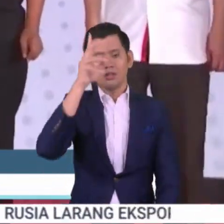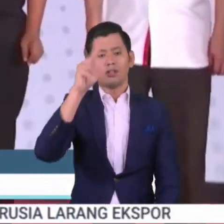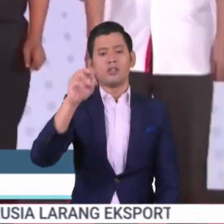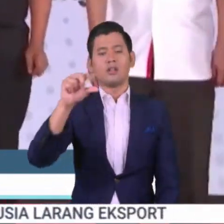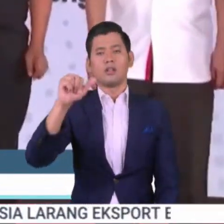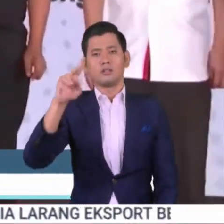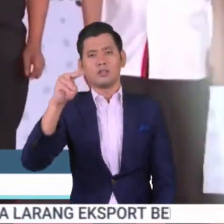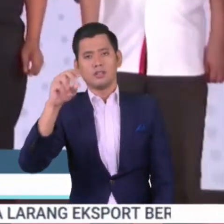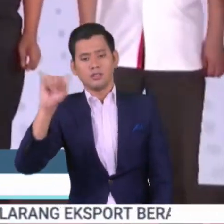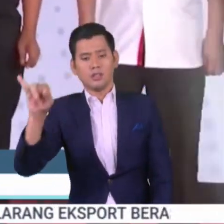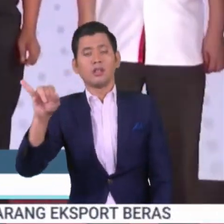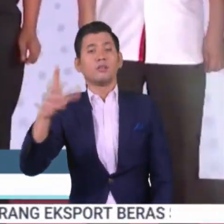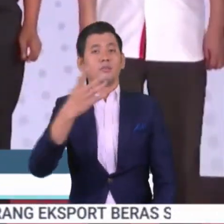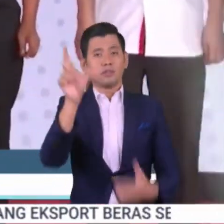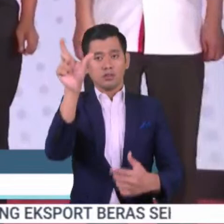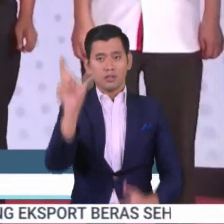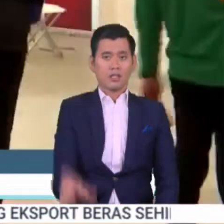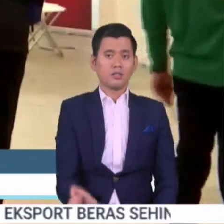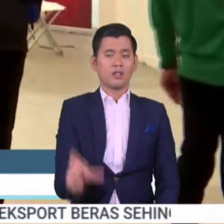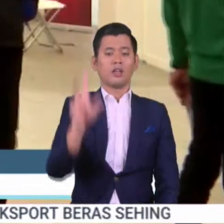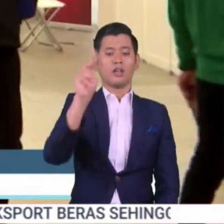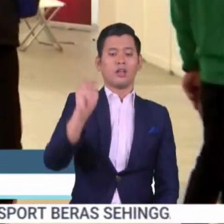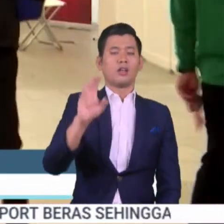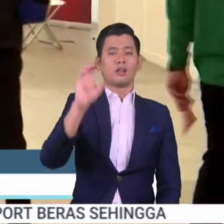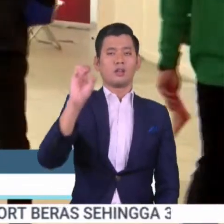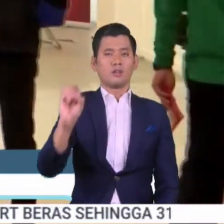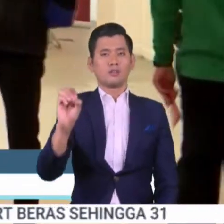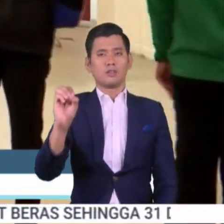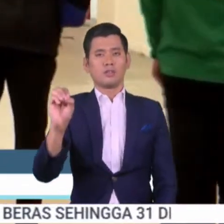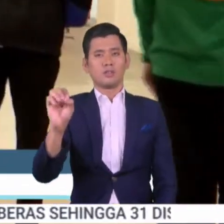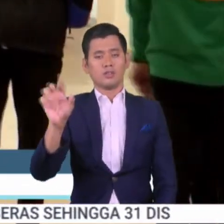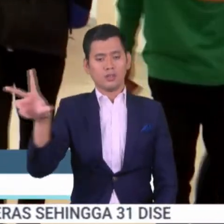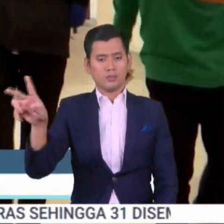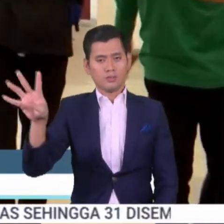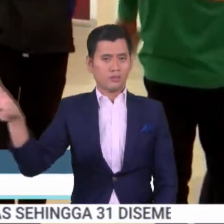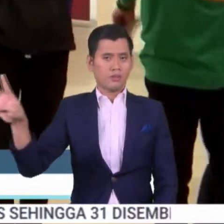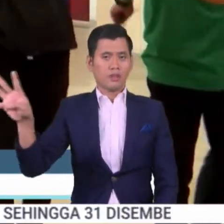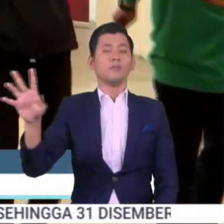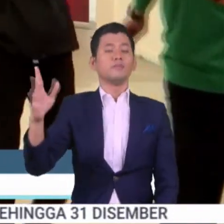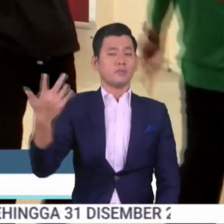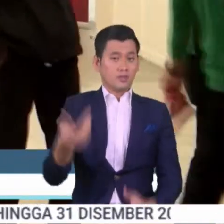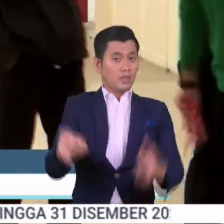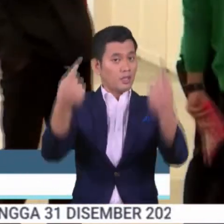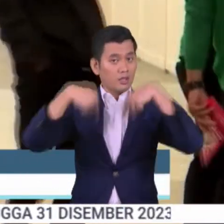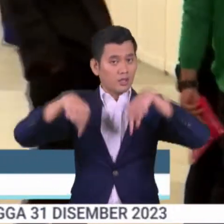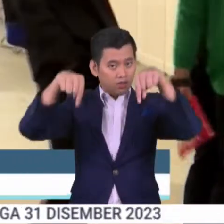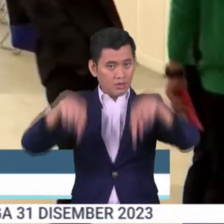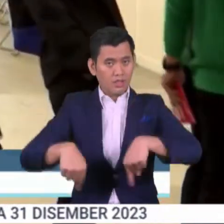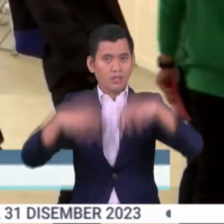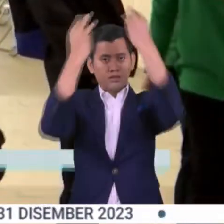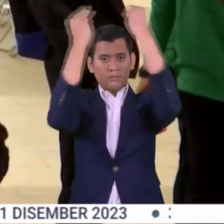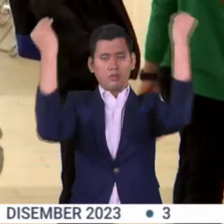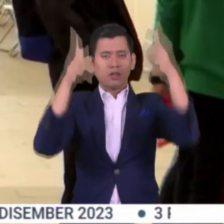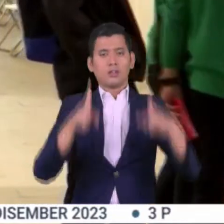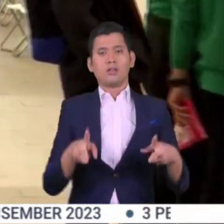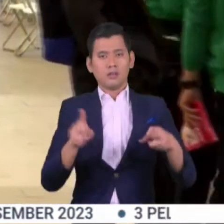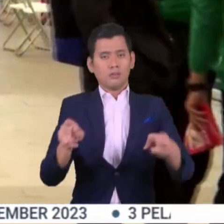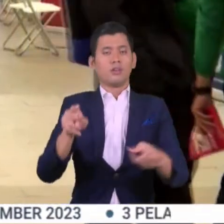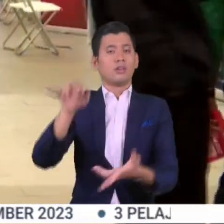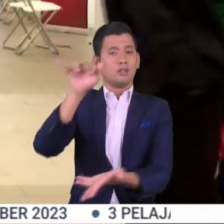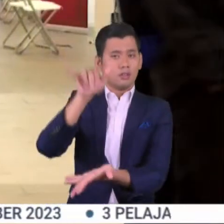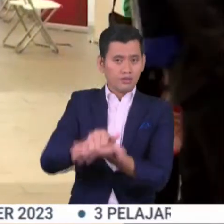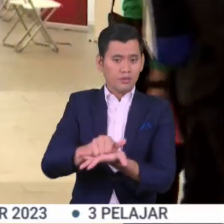calon N02 Bertam juga turut datang ke sini dalam majlis perasmian berkenaan.